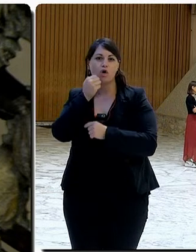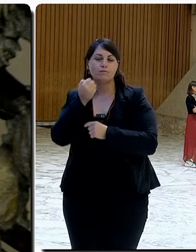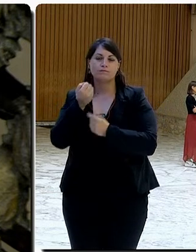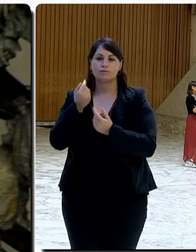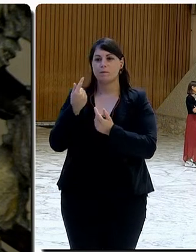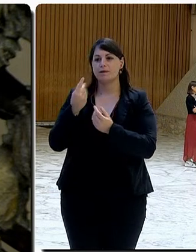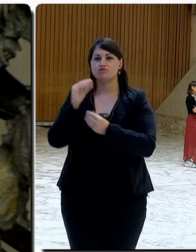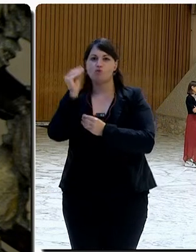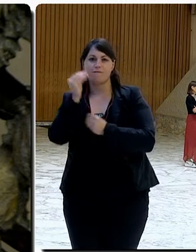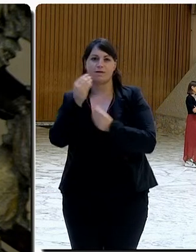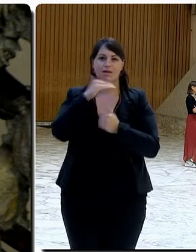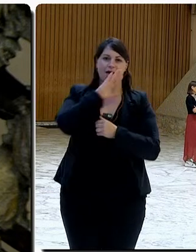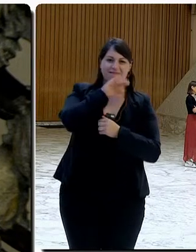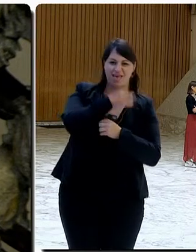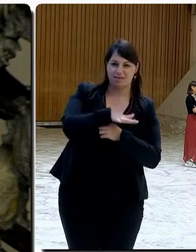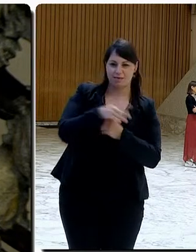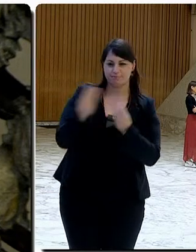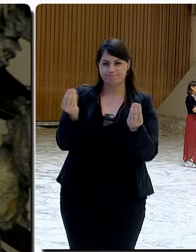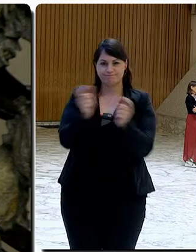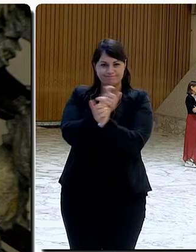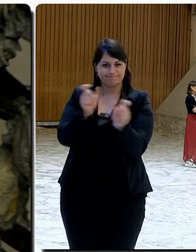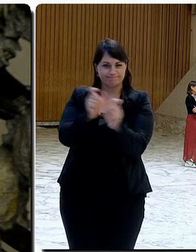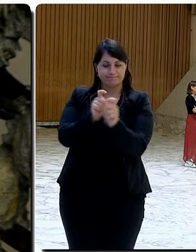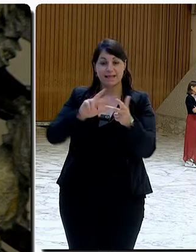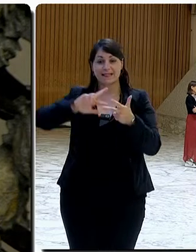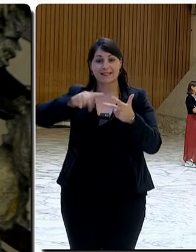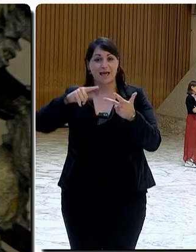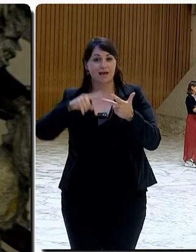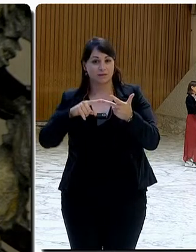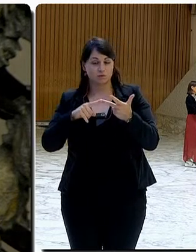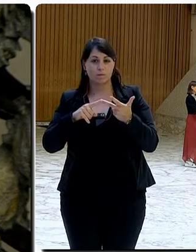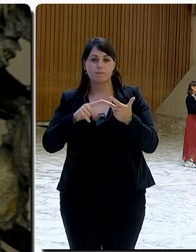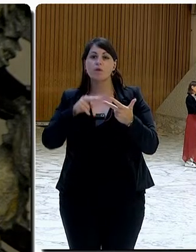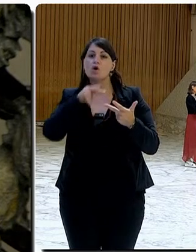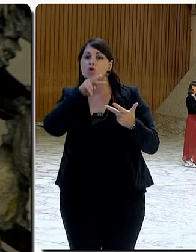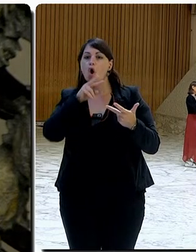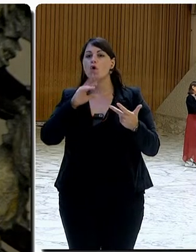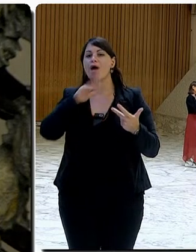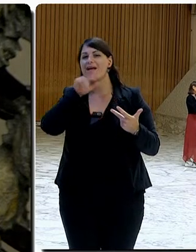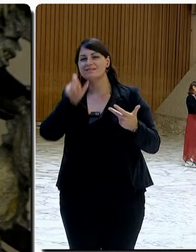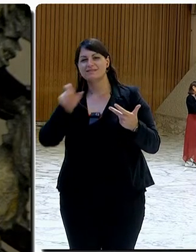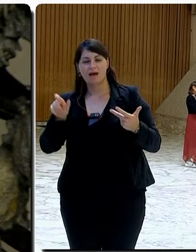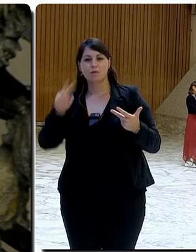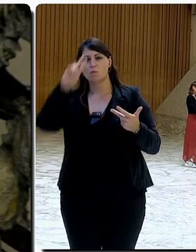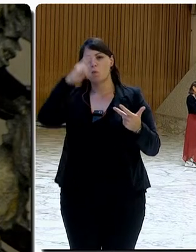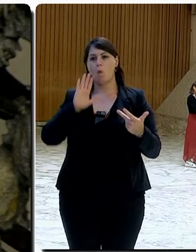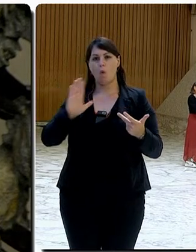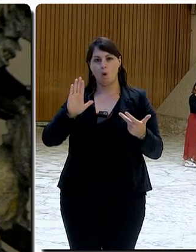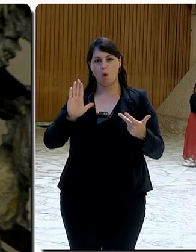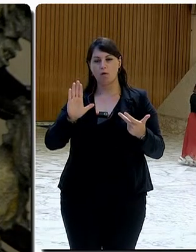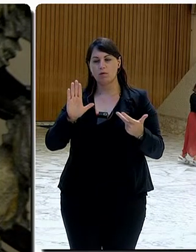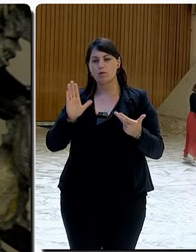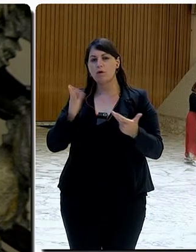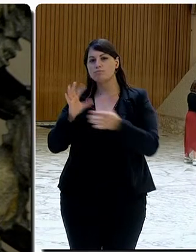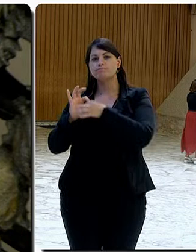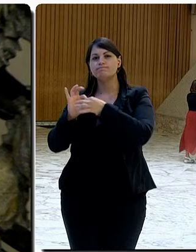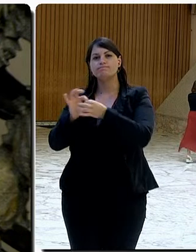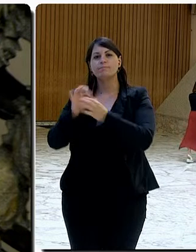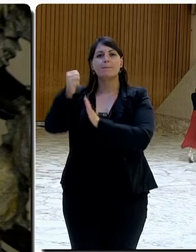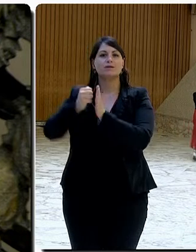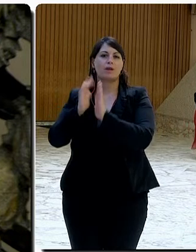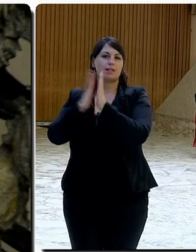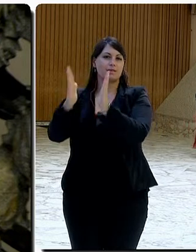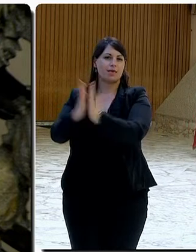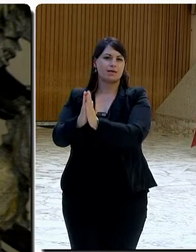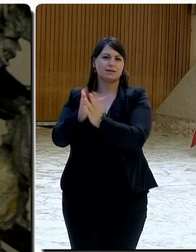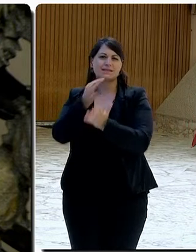intergenerazionale. E il terzo invece riguarderà il ruolo dei nonni e degli anziani nella pastorale della Chiesa, vale a dire